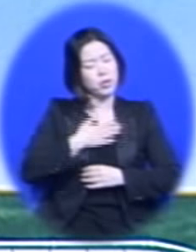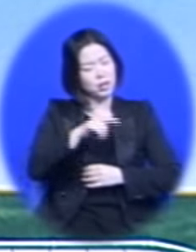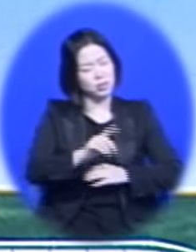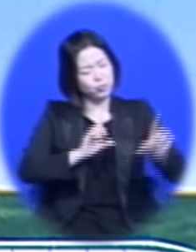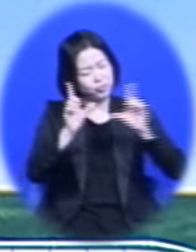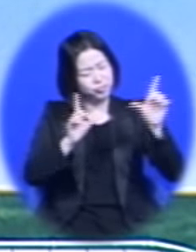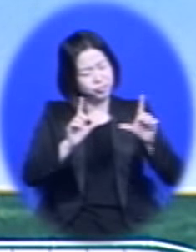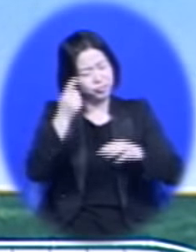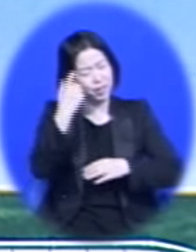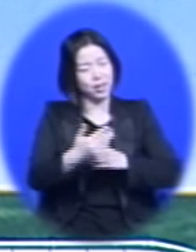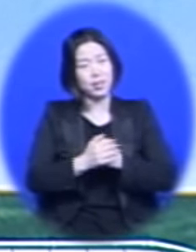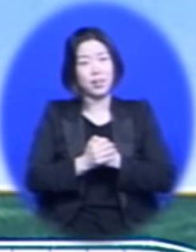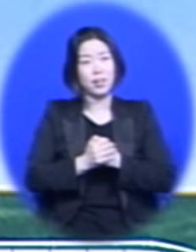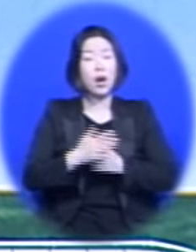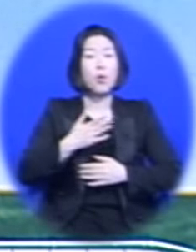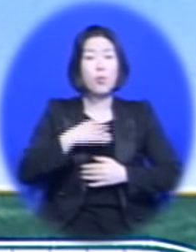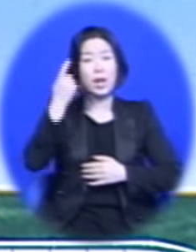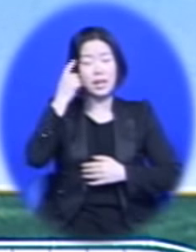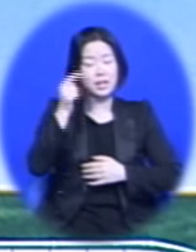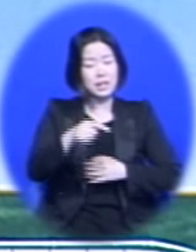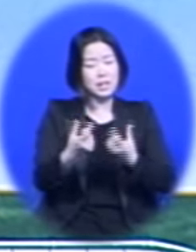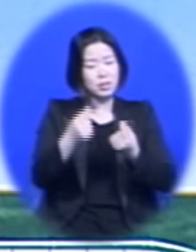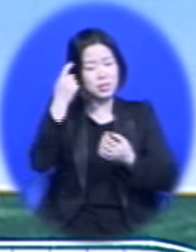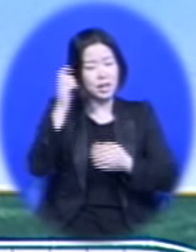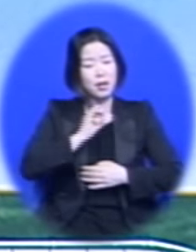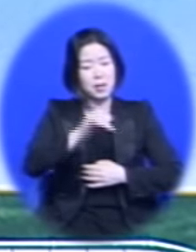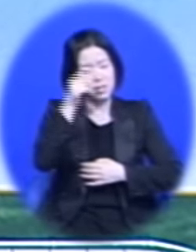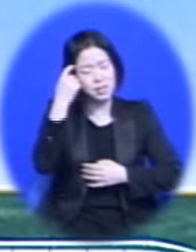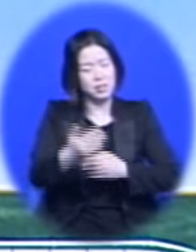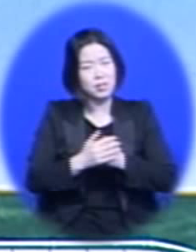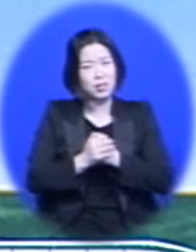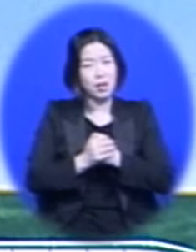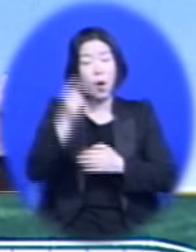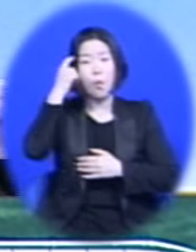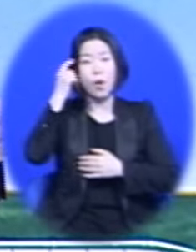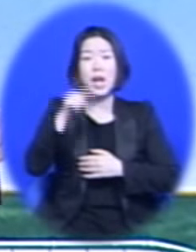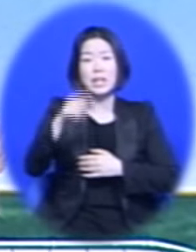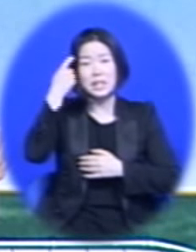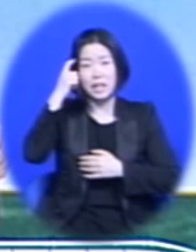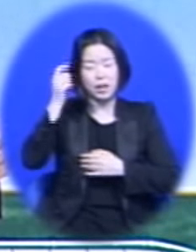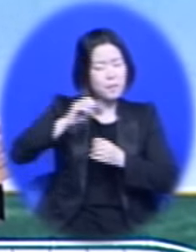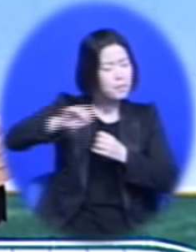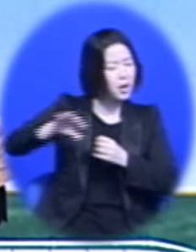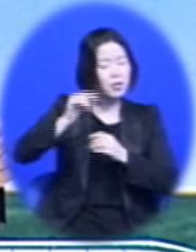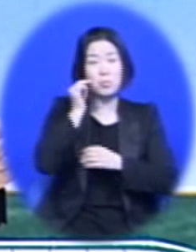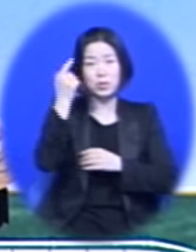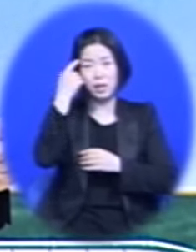모양이지요? 왜 나는 이렇게밖에 생각이 안 되는 거지요? 왜 이런 생각이 떨쳐버리지 않는